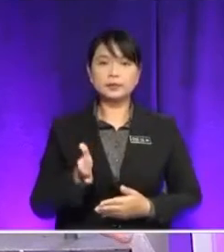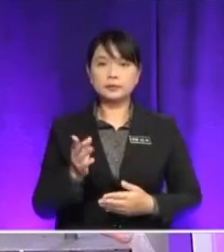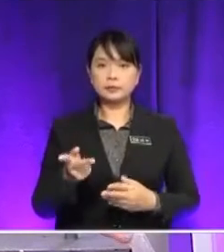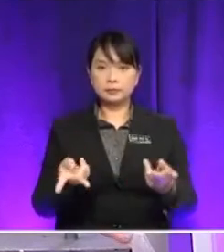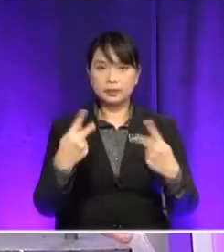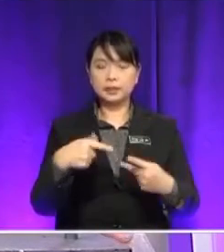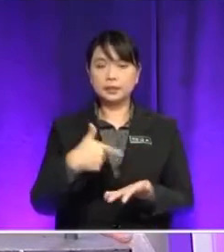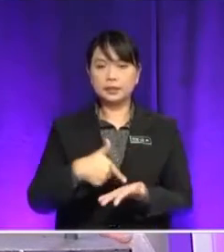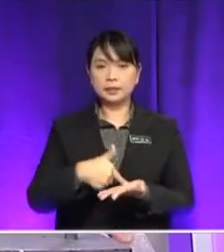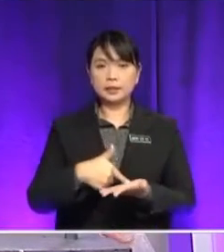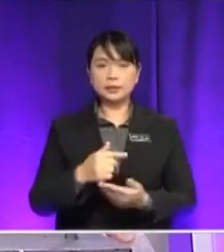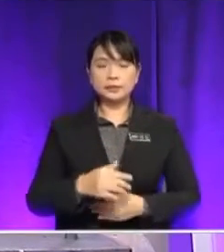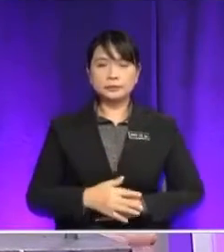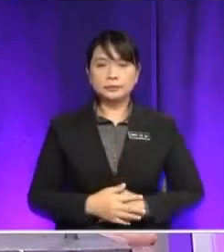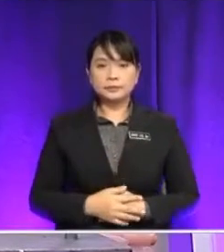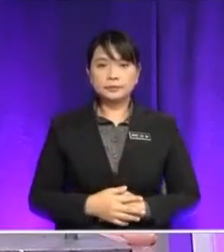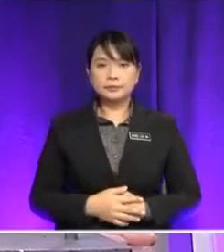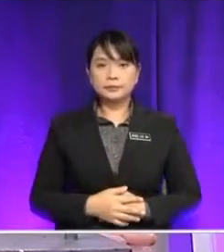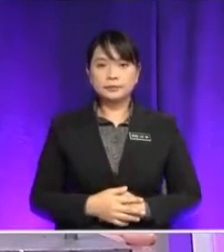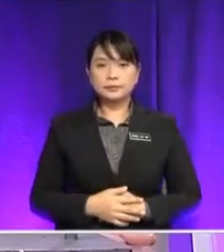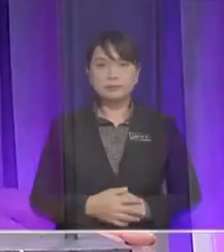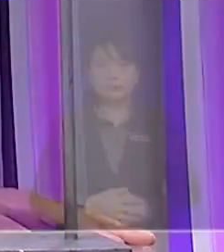sukses cm 2022